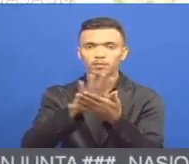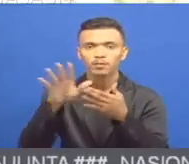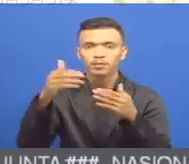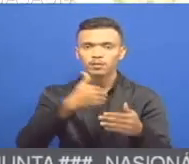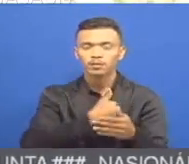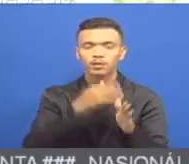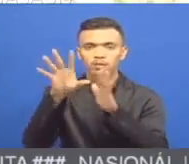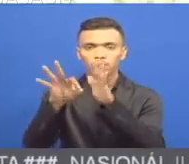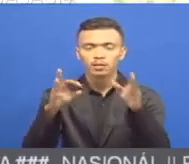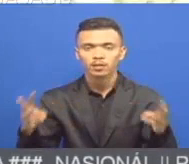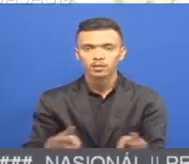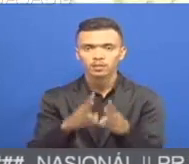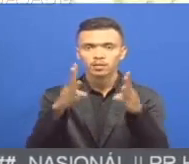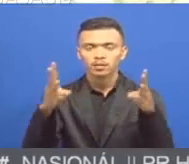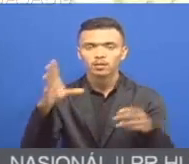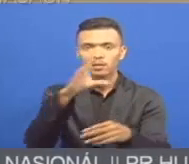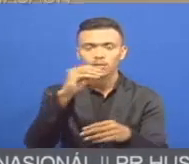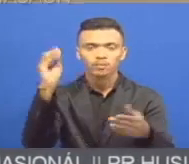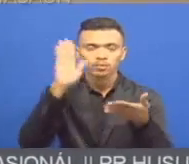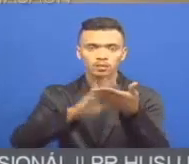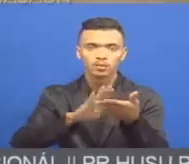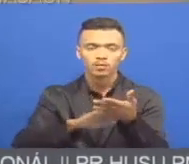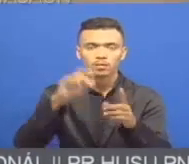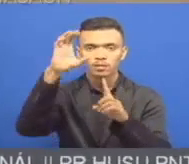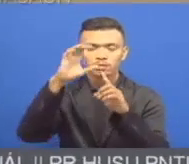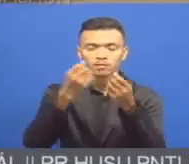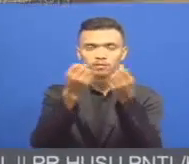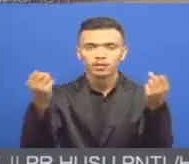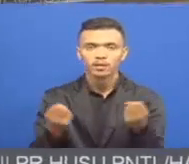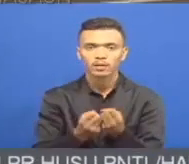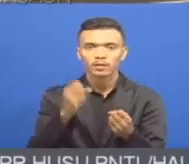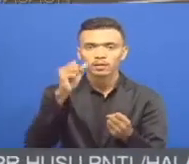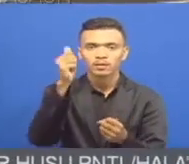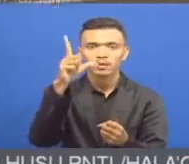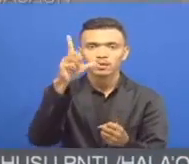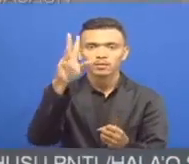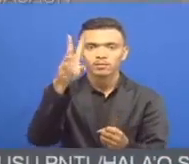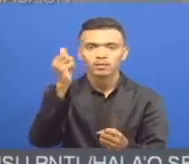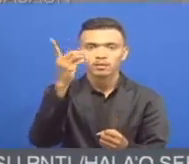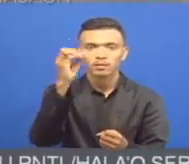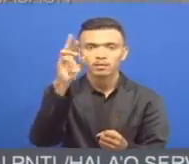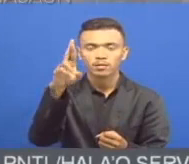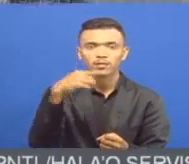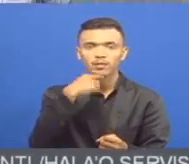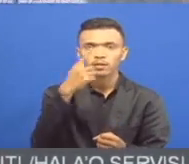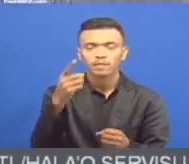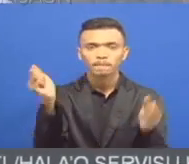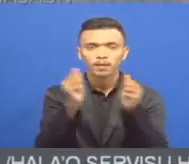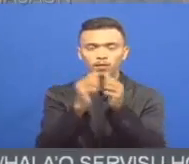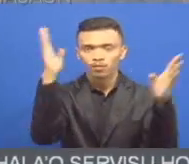estrada no am sidau hetan no ba escola. Sefi aldea Reanaba, Salvador dos Santos Hateten, relaciona o